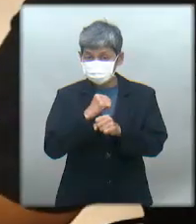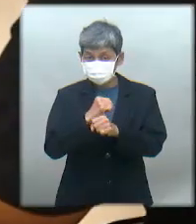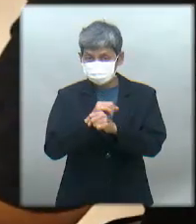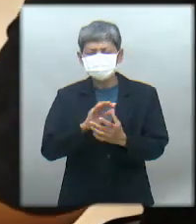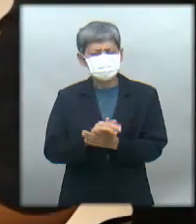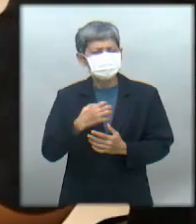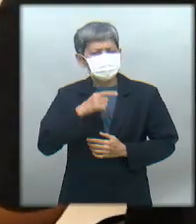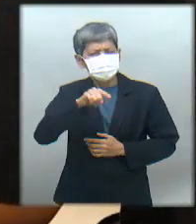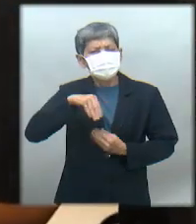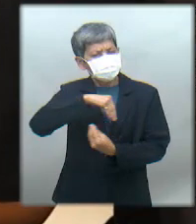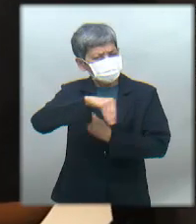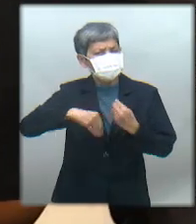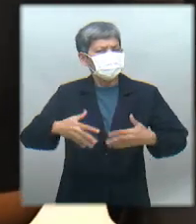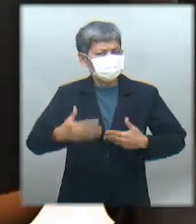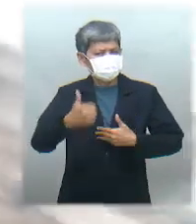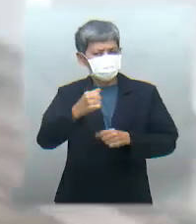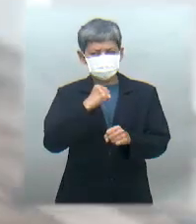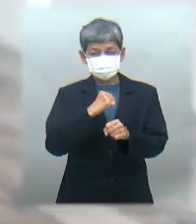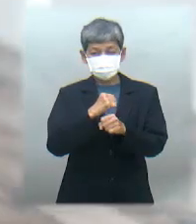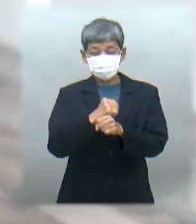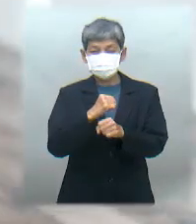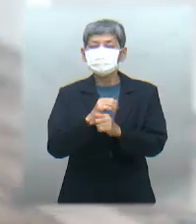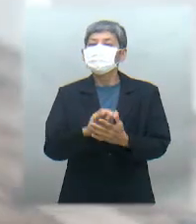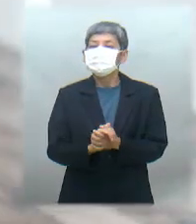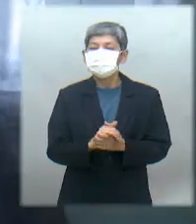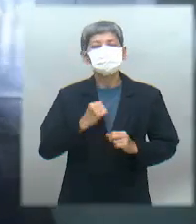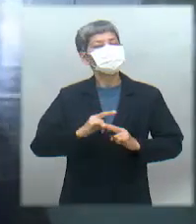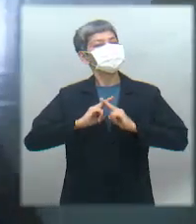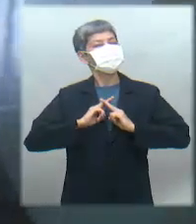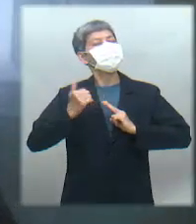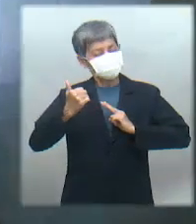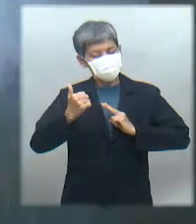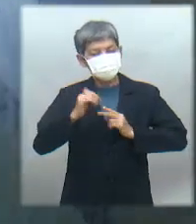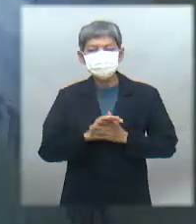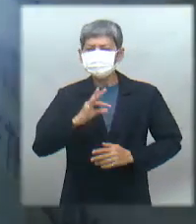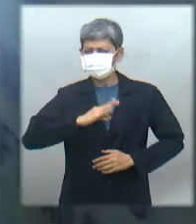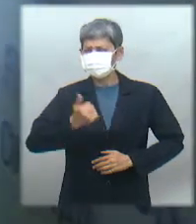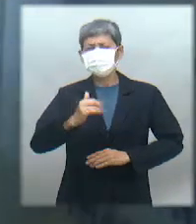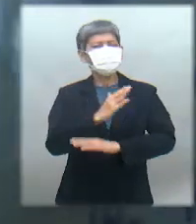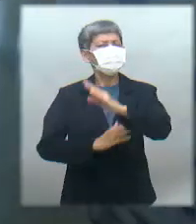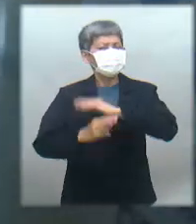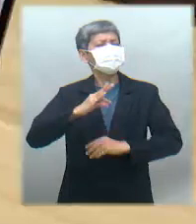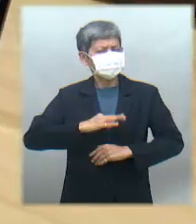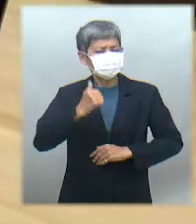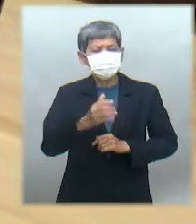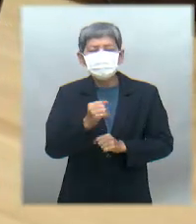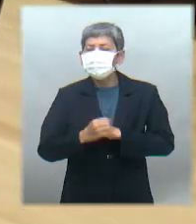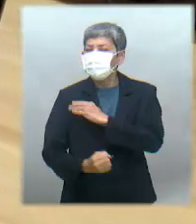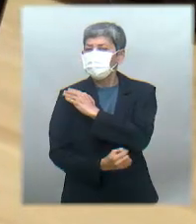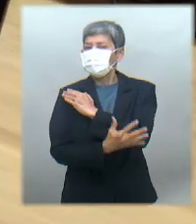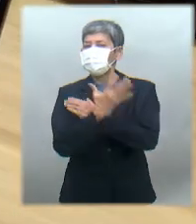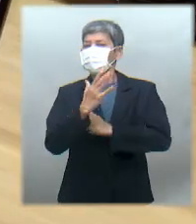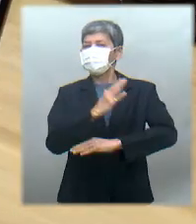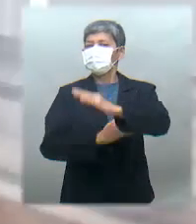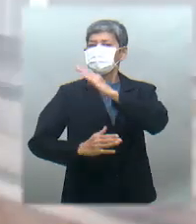กสรางลได้ เป็ไดทงงานแล้็เปไดทั้งงอดิเลขเอ็นเรื่องทดีสำหบคนพิการก็เปนโอกาสงที่ทำ